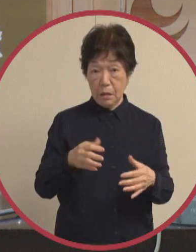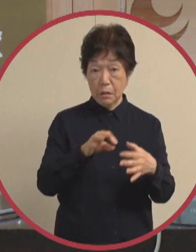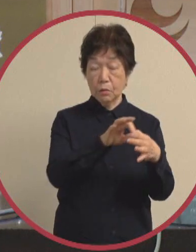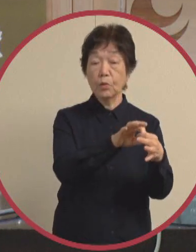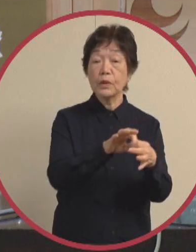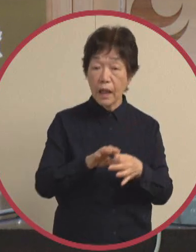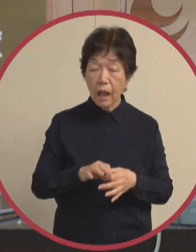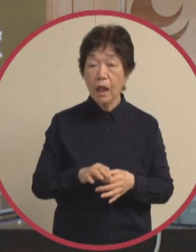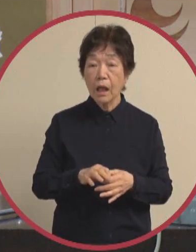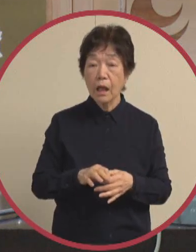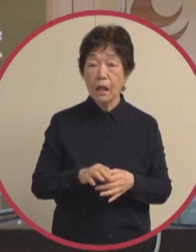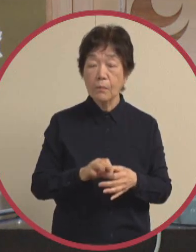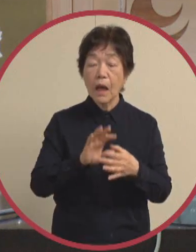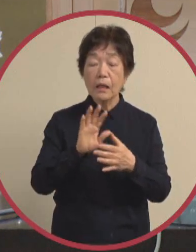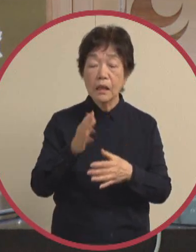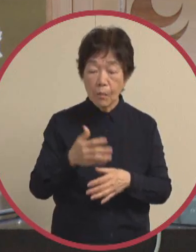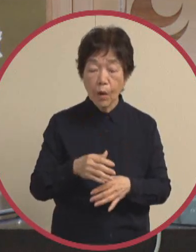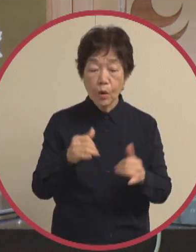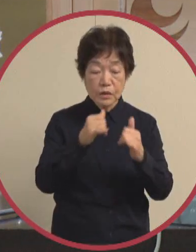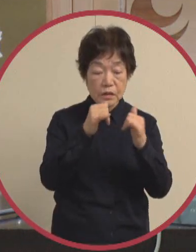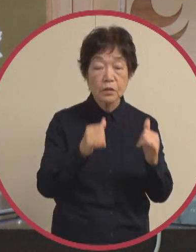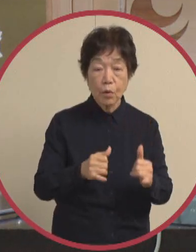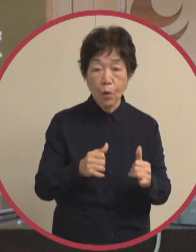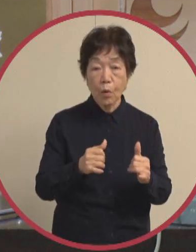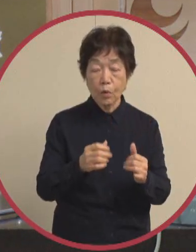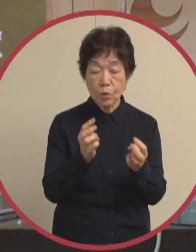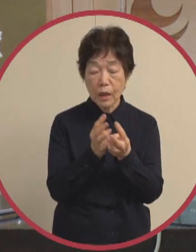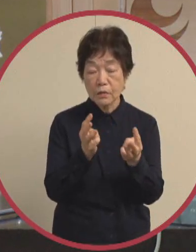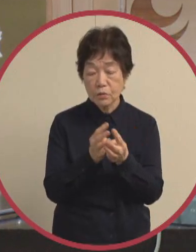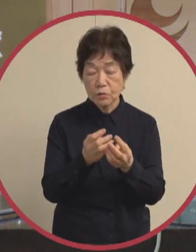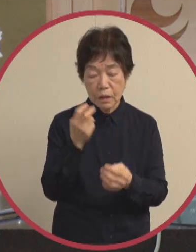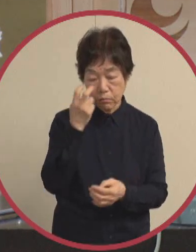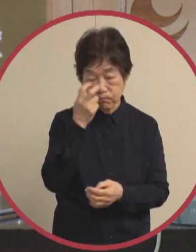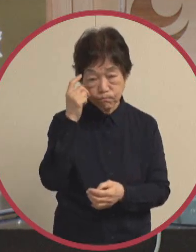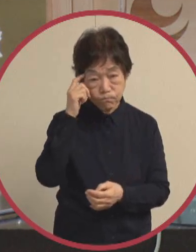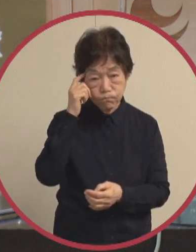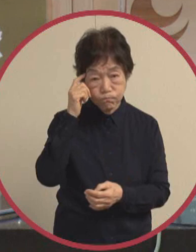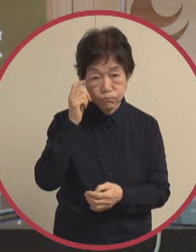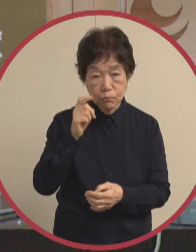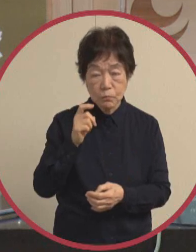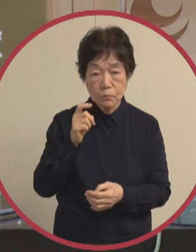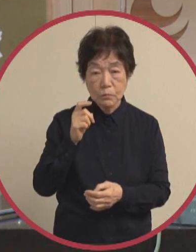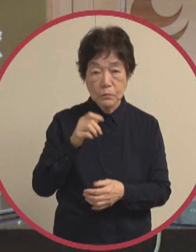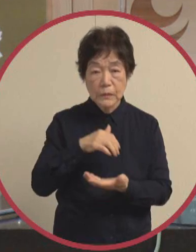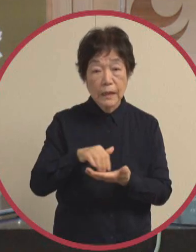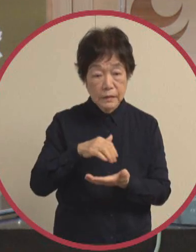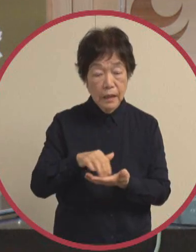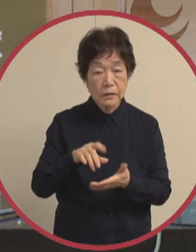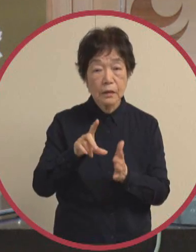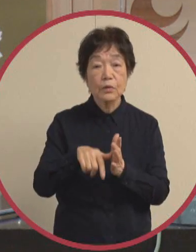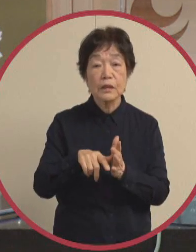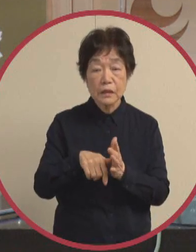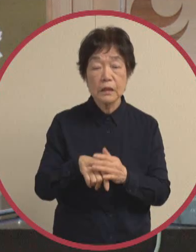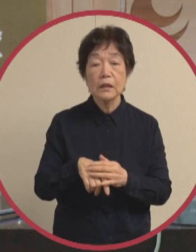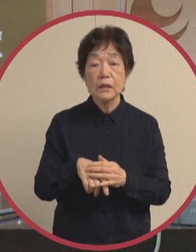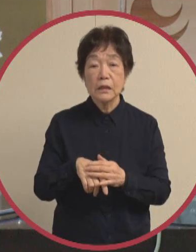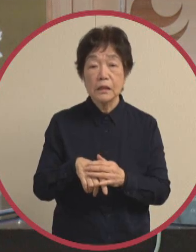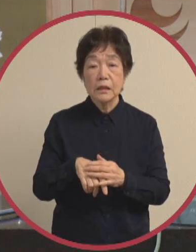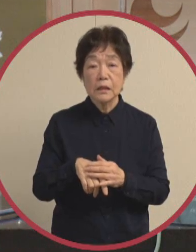ですから、まあ、でもあの人口のあたり、10万人あたり の、 あの